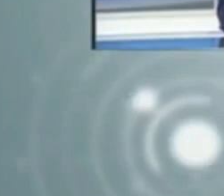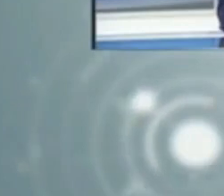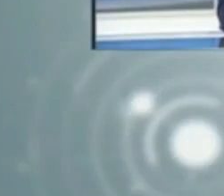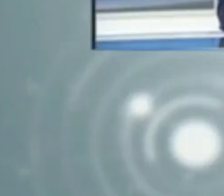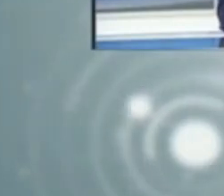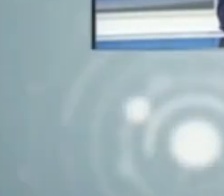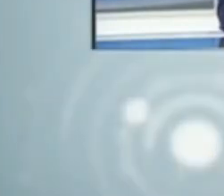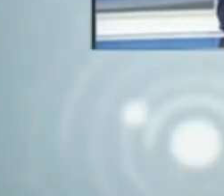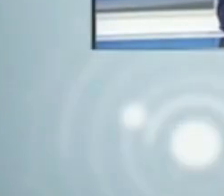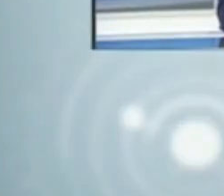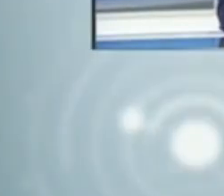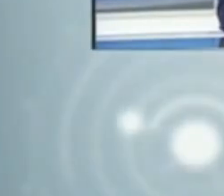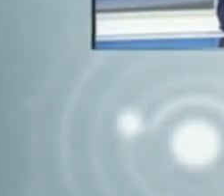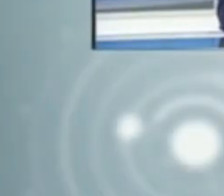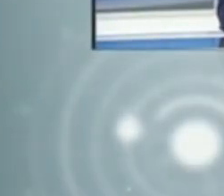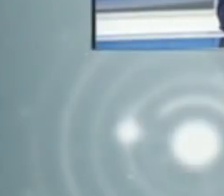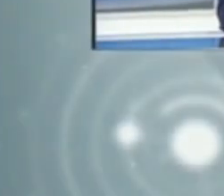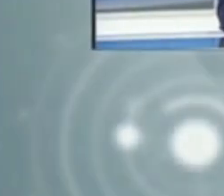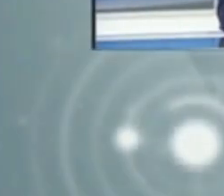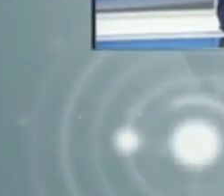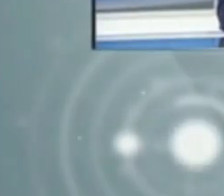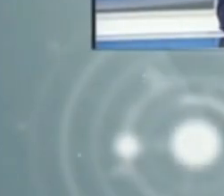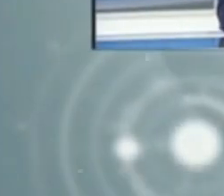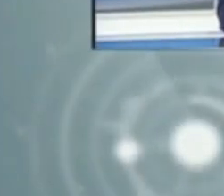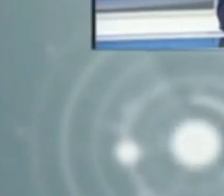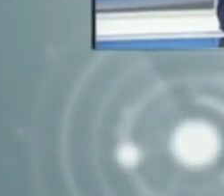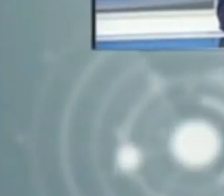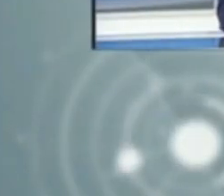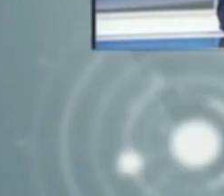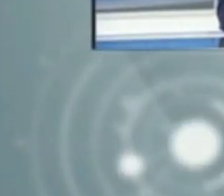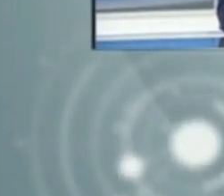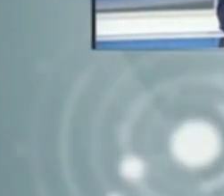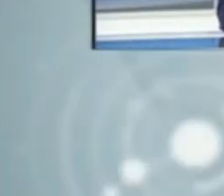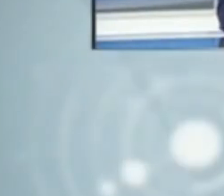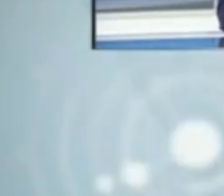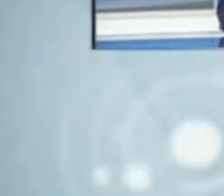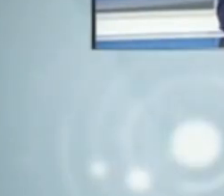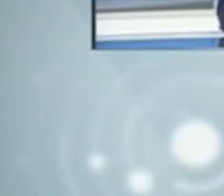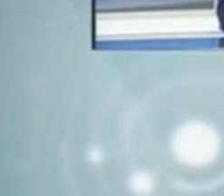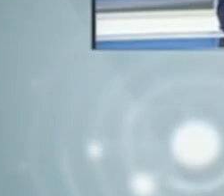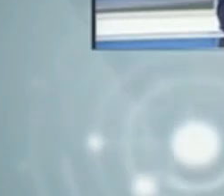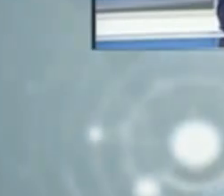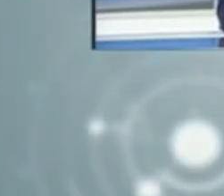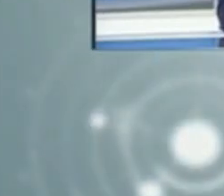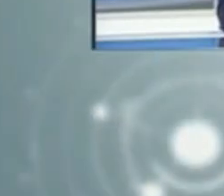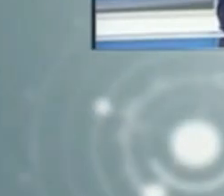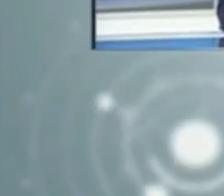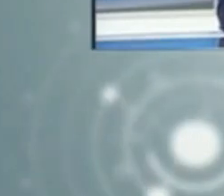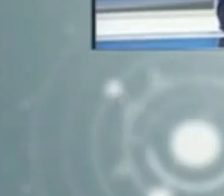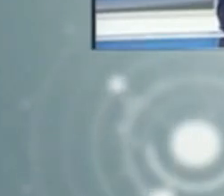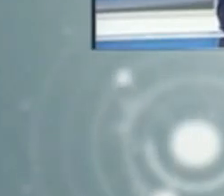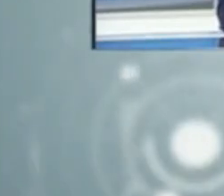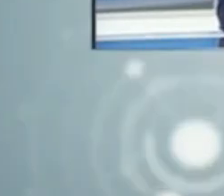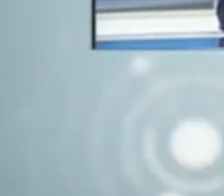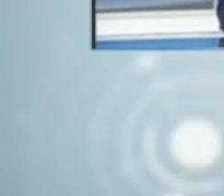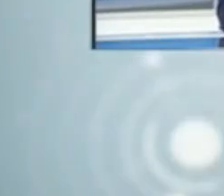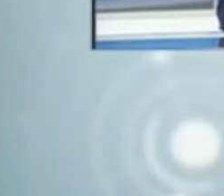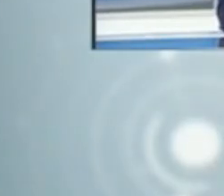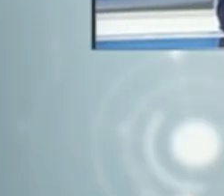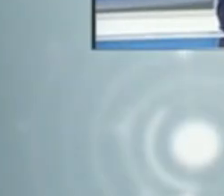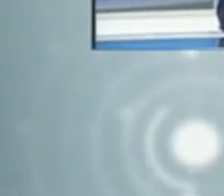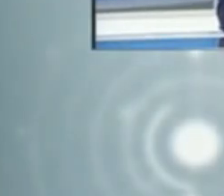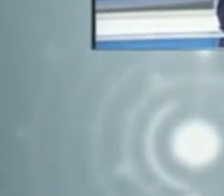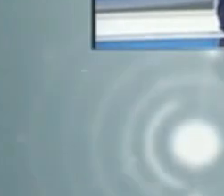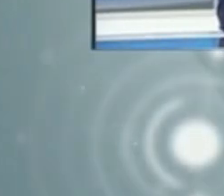دي وجمال المنطقة دي تحديدا، فيها جماليات كثيرة جدا بجانب طيبة الناس بقى. المنطقة دي